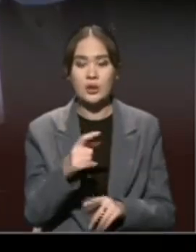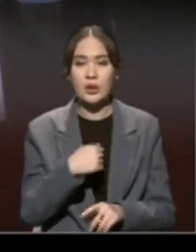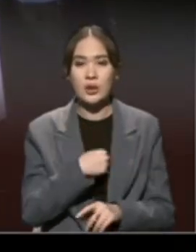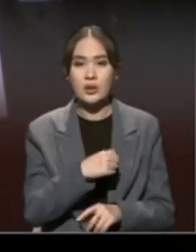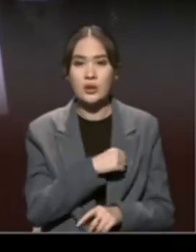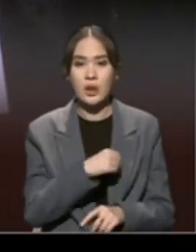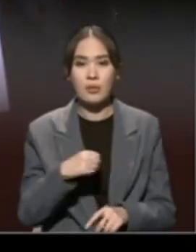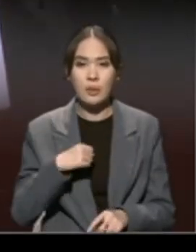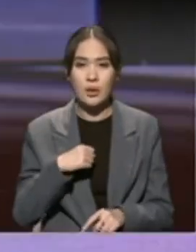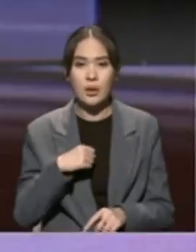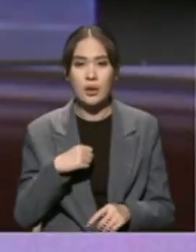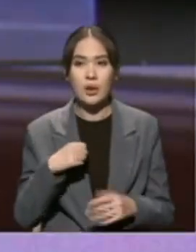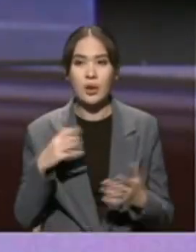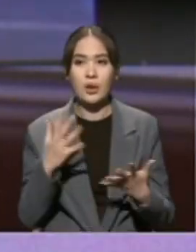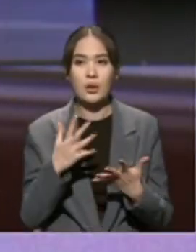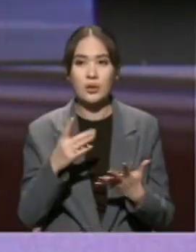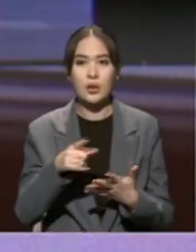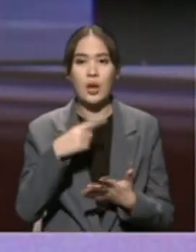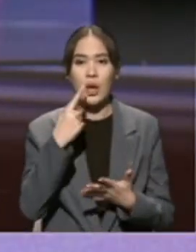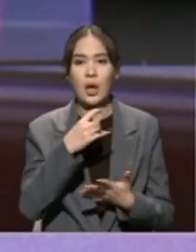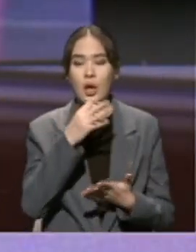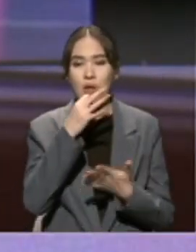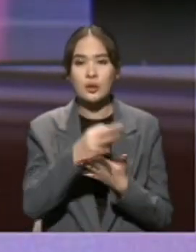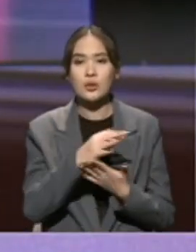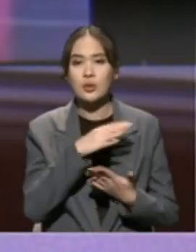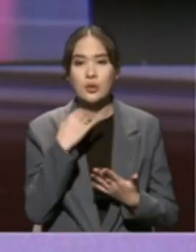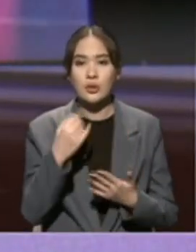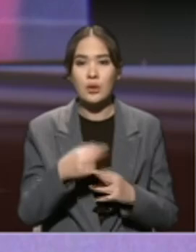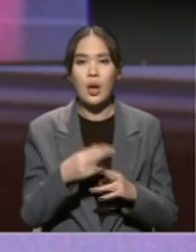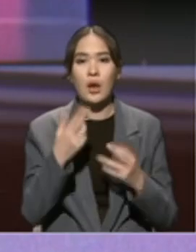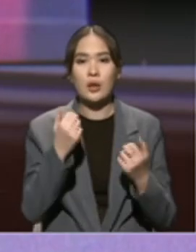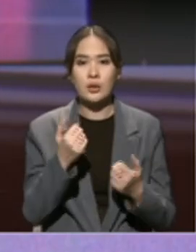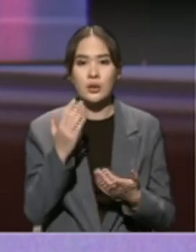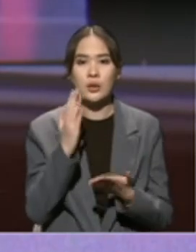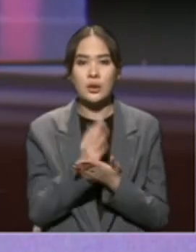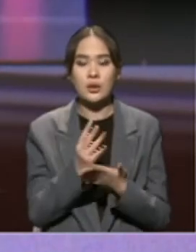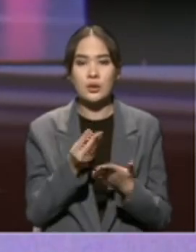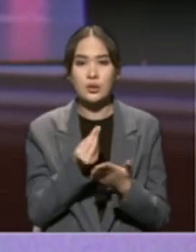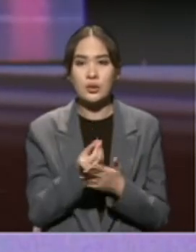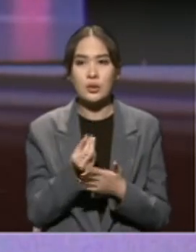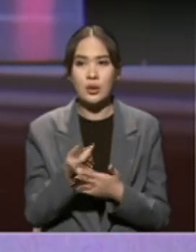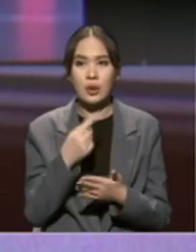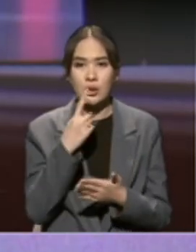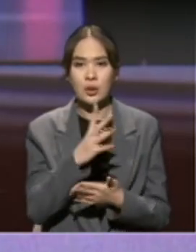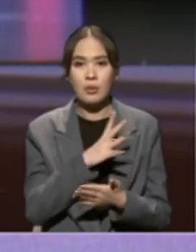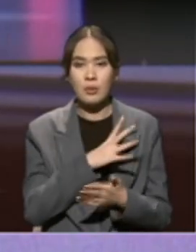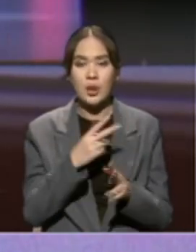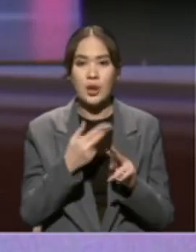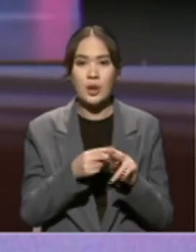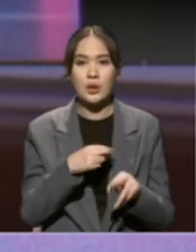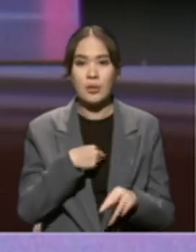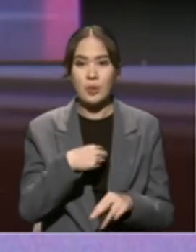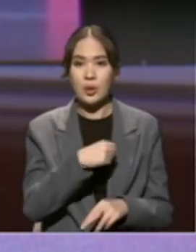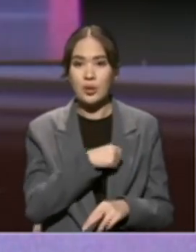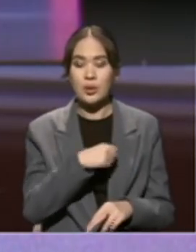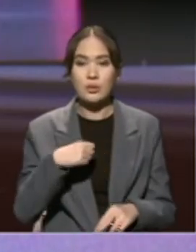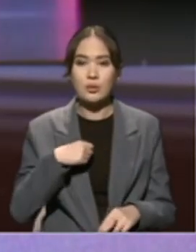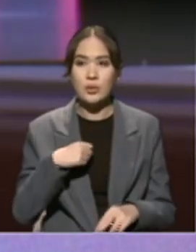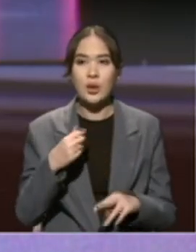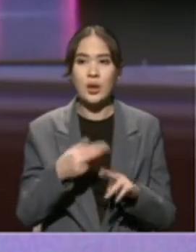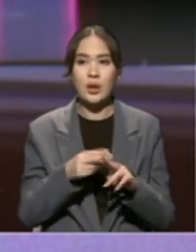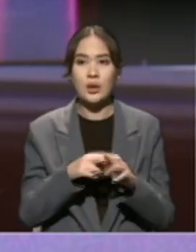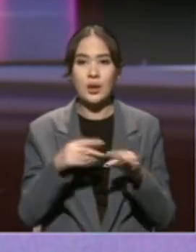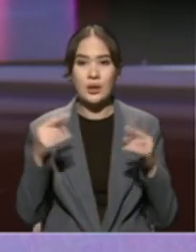бар, дифференциал бар, сіздер қайсысын неге айтпайсыздар деген кезде, ай, бізде осындай төлем жүйесі бар деді. Одан кейін тағы да мен өзімнің мына әріптестерімде